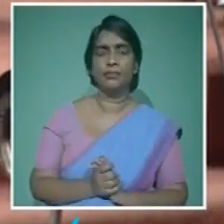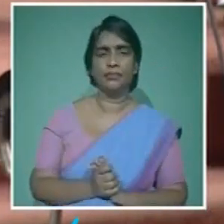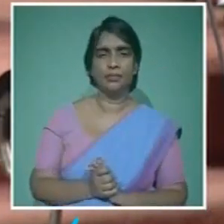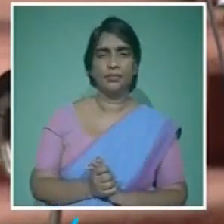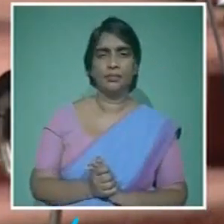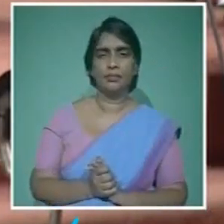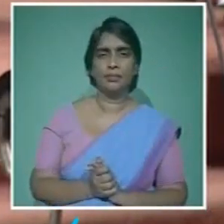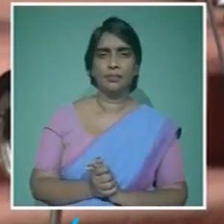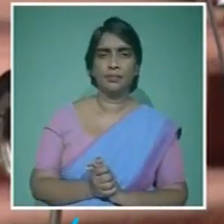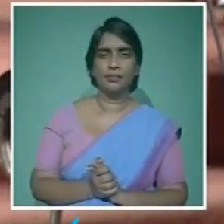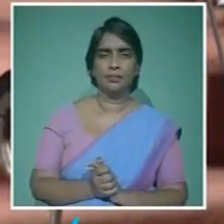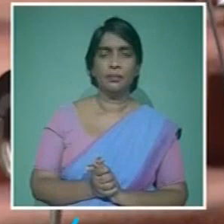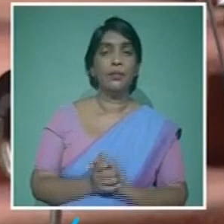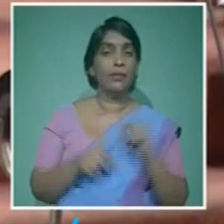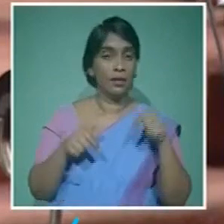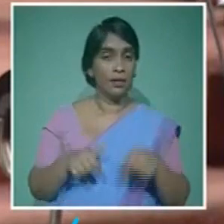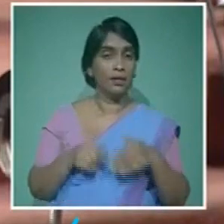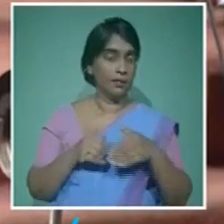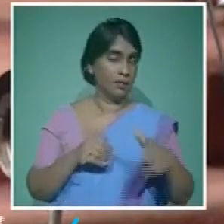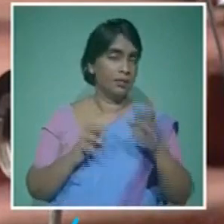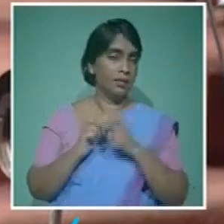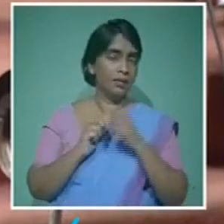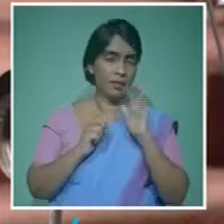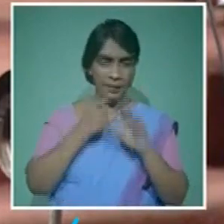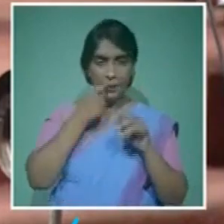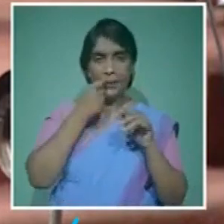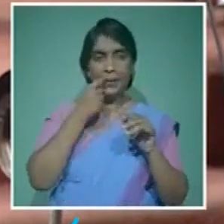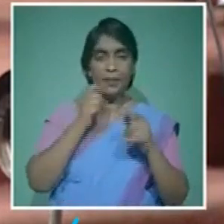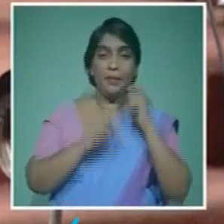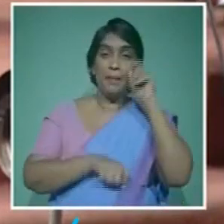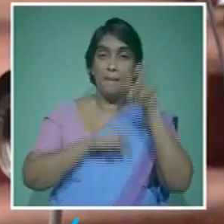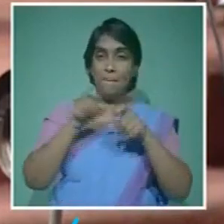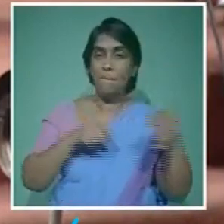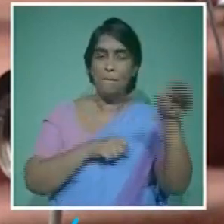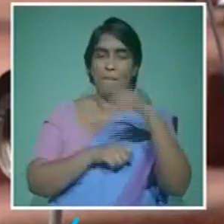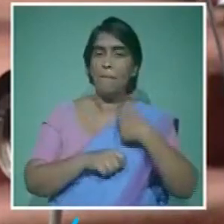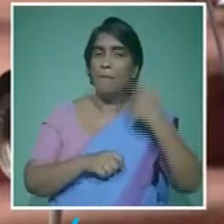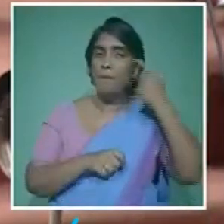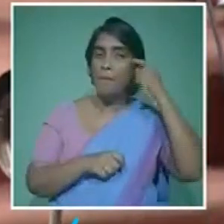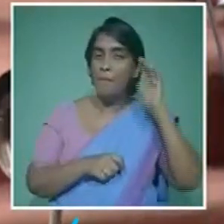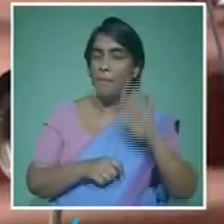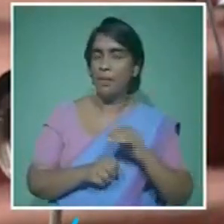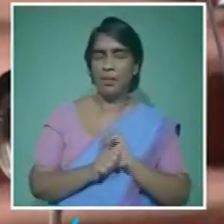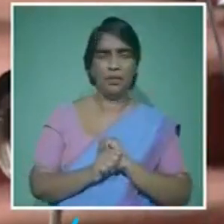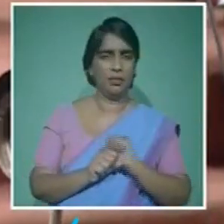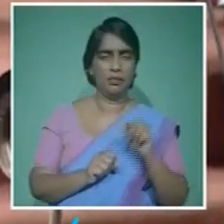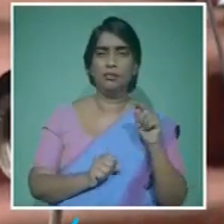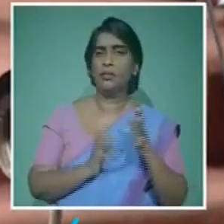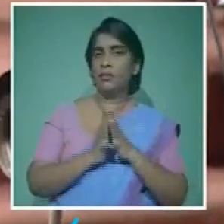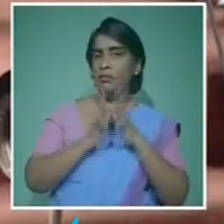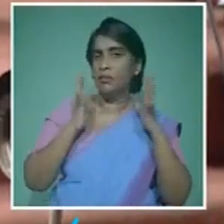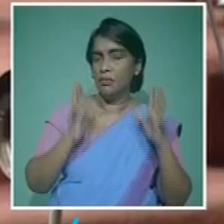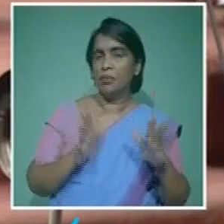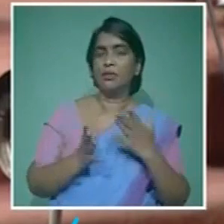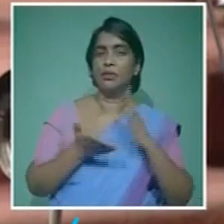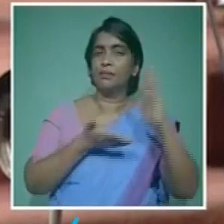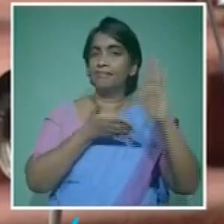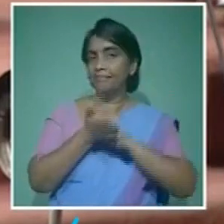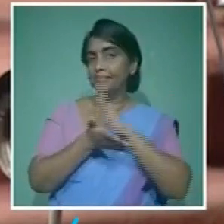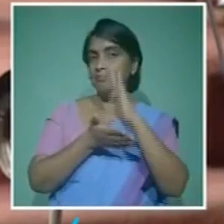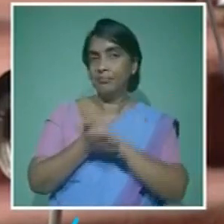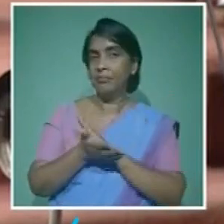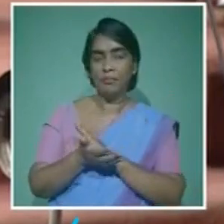இன்றைய காலகட்டத்தில் மக்களும் மிக பெரிதாக எதிர்பார்த்திருக்க மாட்டார்கள். மிகப்பெரிய சலுகைகள் ஏதோ கிடைத்துவிடும் என்று அவர்களுக்கு நன்றாக தெரியும்.